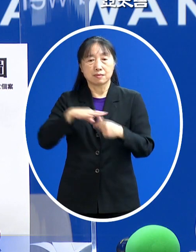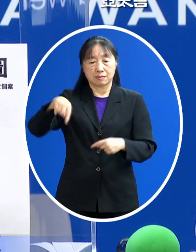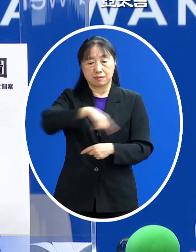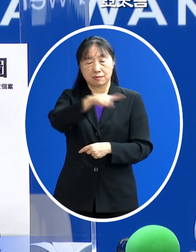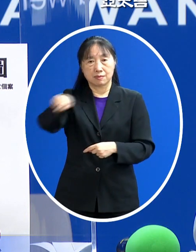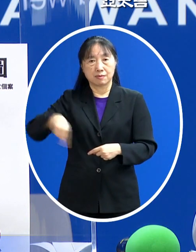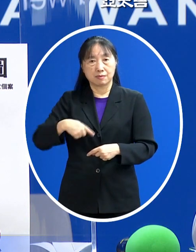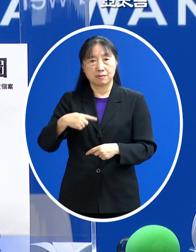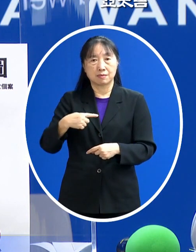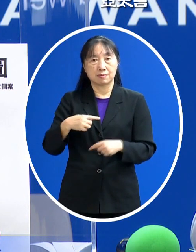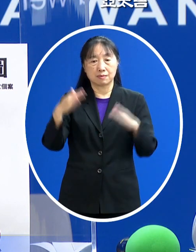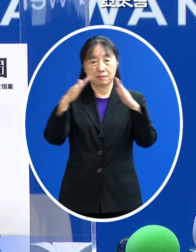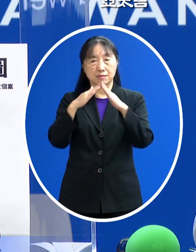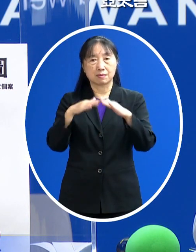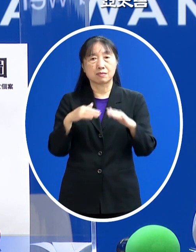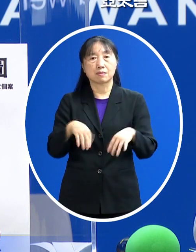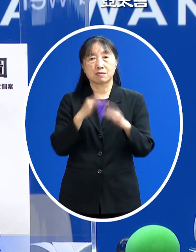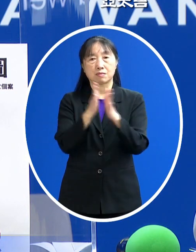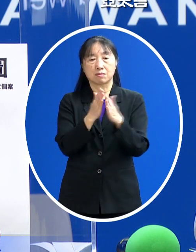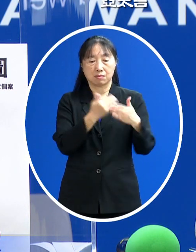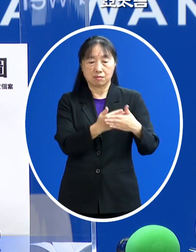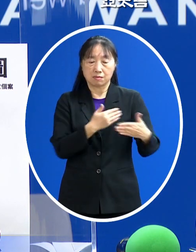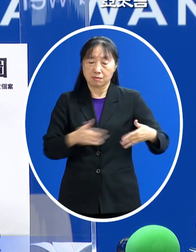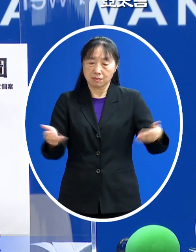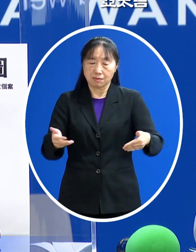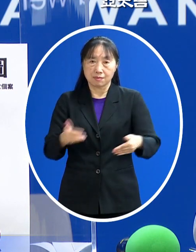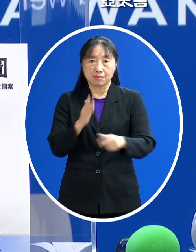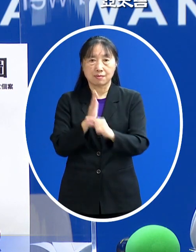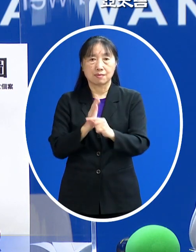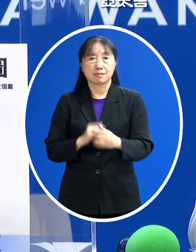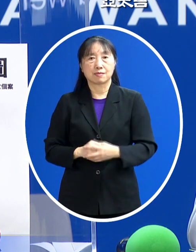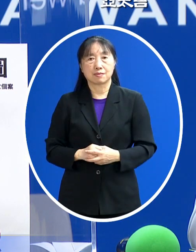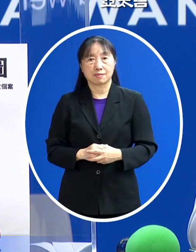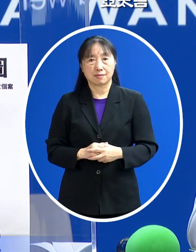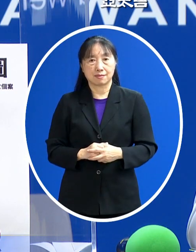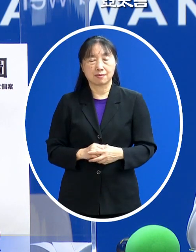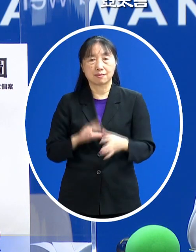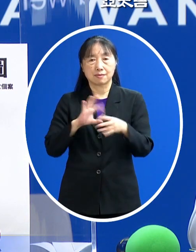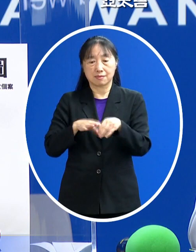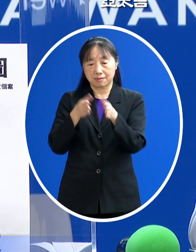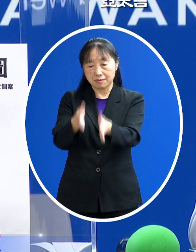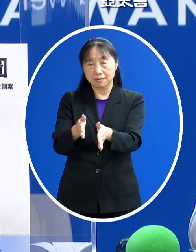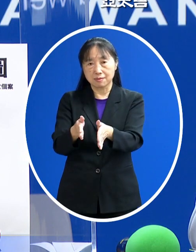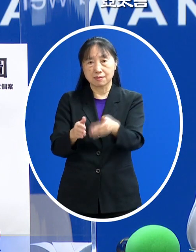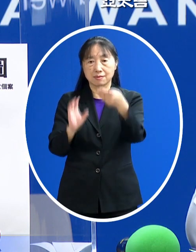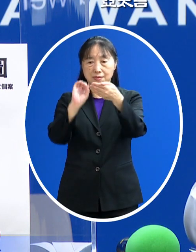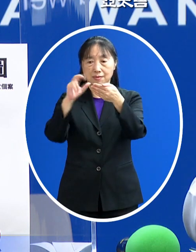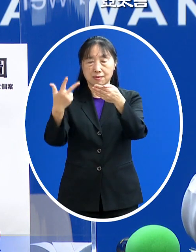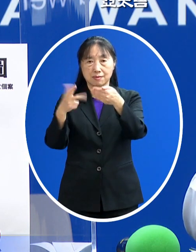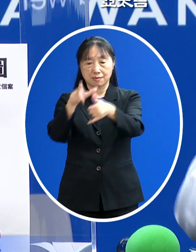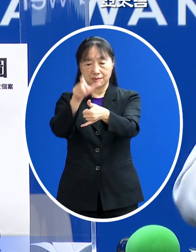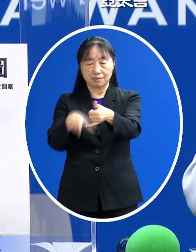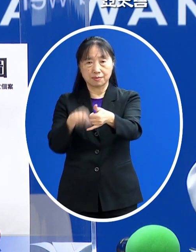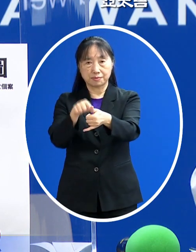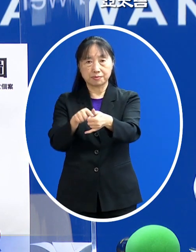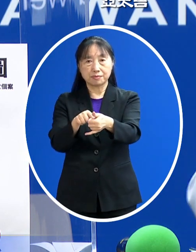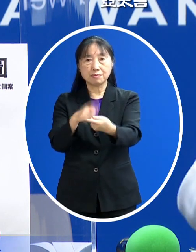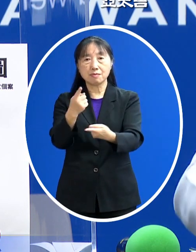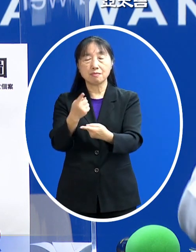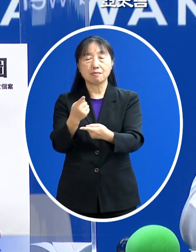都几乎都已经在隔离治疗，所以对907案相关的一些后